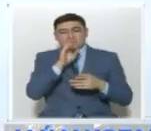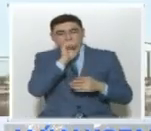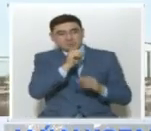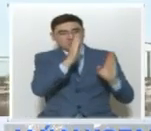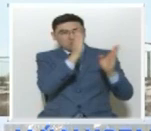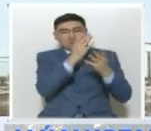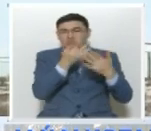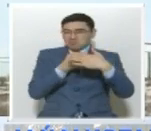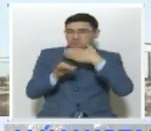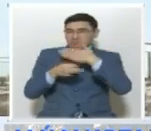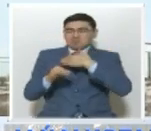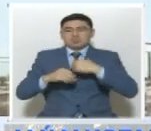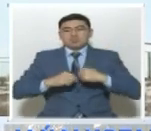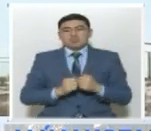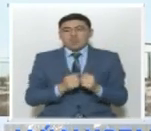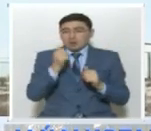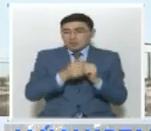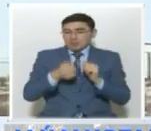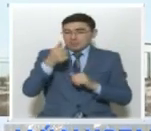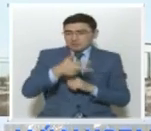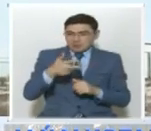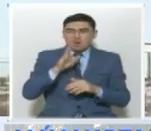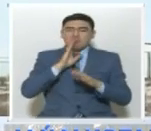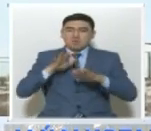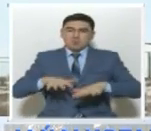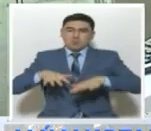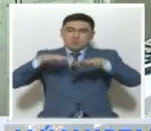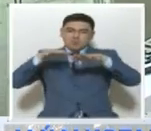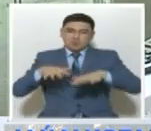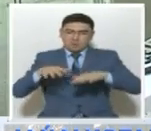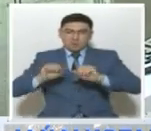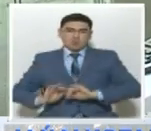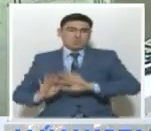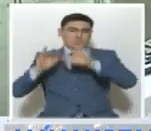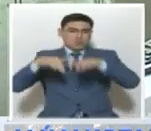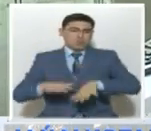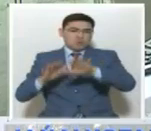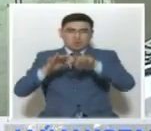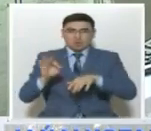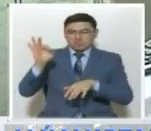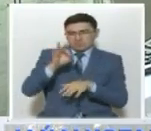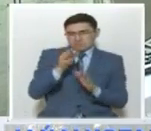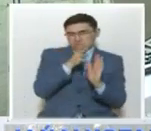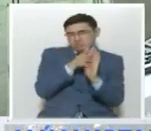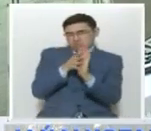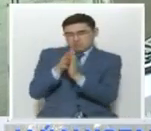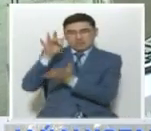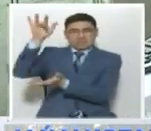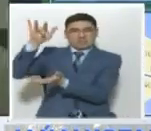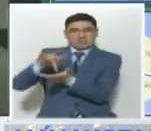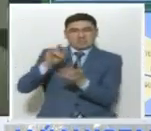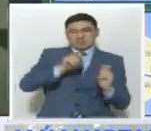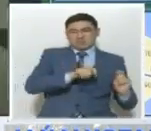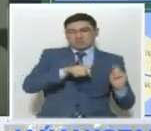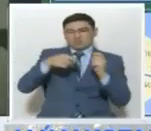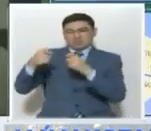Құлалы аралындағы өкілі. Әр 3 сағат сайын су деңгейін толқынның биіктігі мен желдің жылдамдығын бақылап, орталыққа хабарлап отырады. Бұл